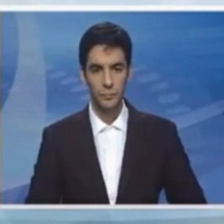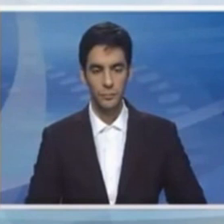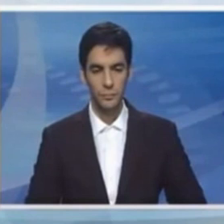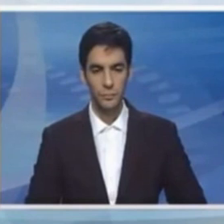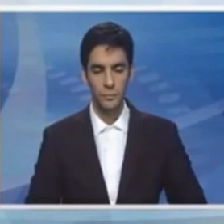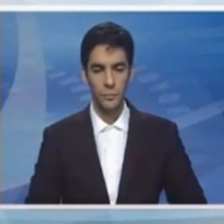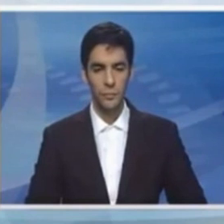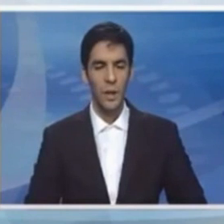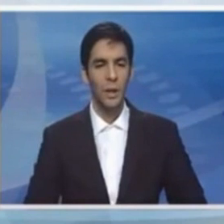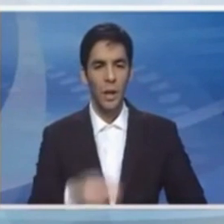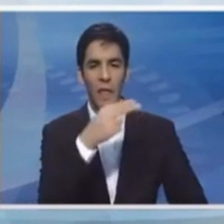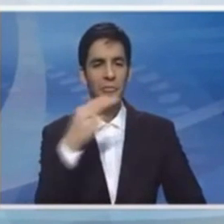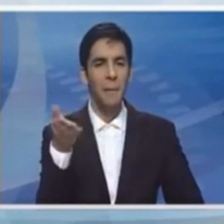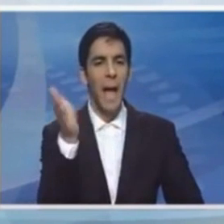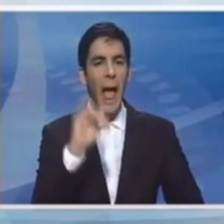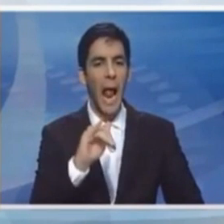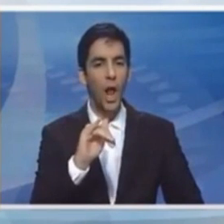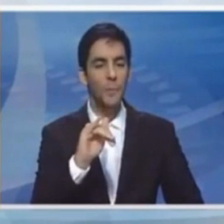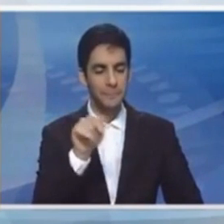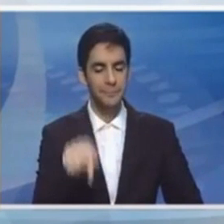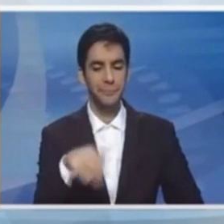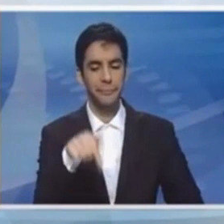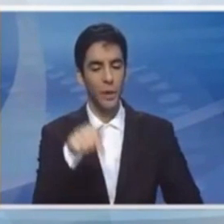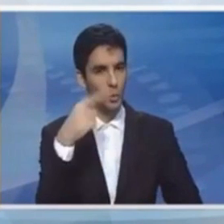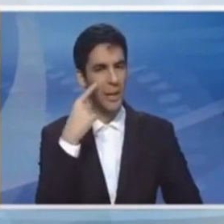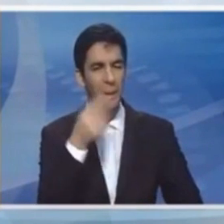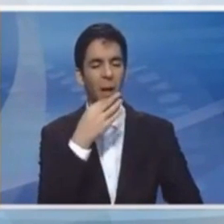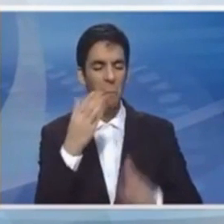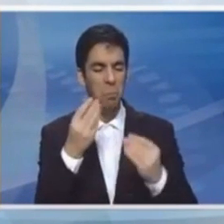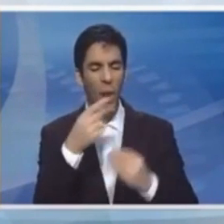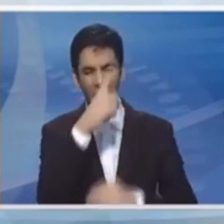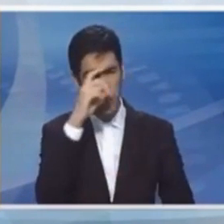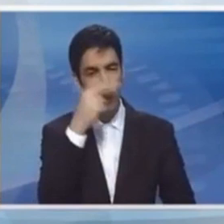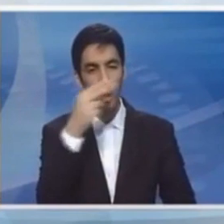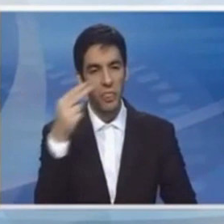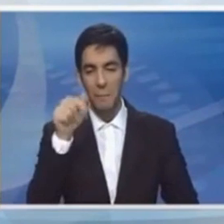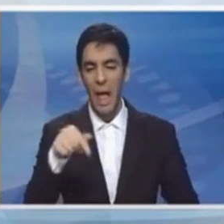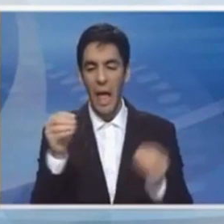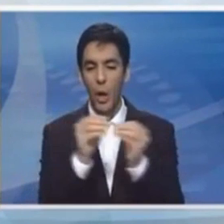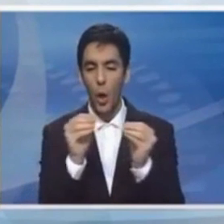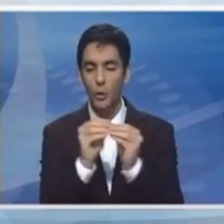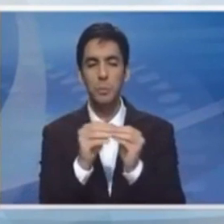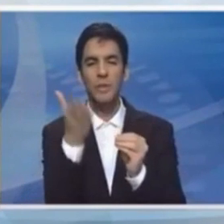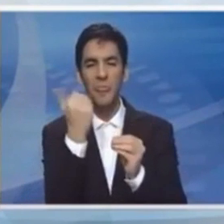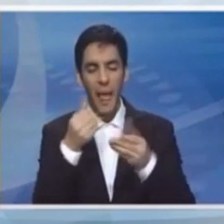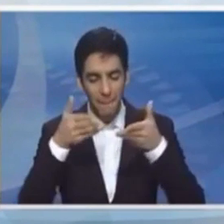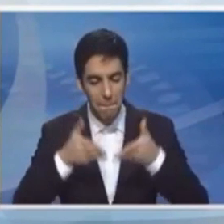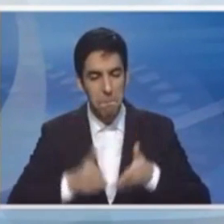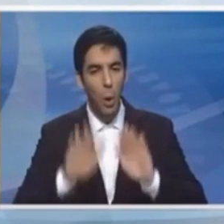στέγη, πέραν από τους φοιτητές που ψάχνουν προσωρινή στέγαση σε συγκεκριμένες περιοχές. Σε μια συνετή